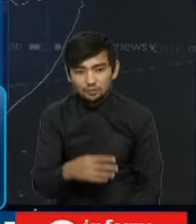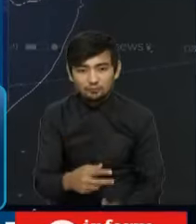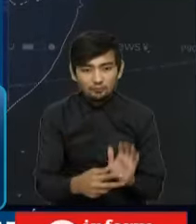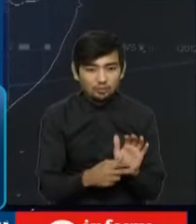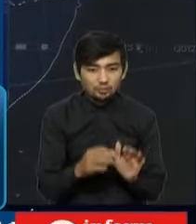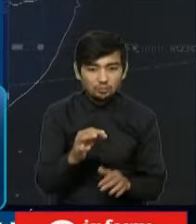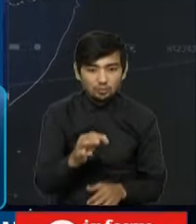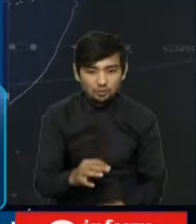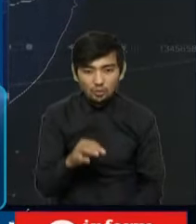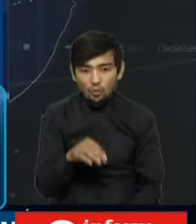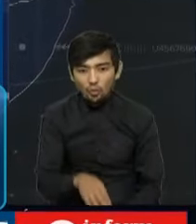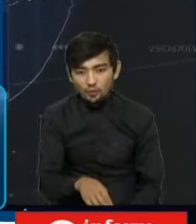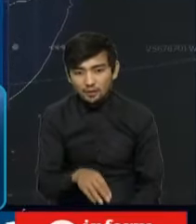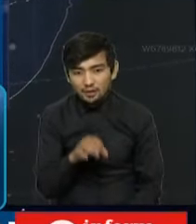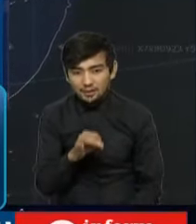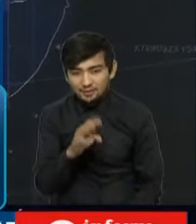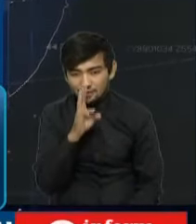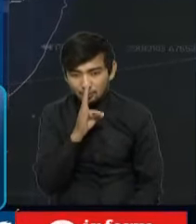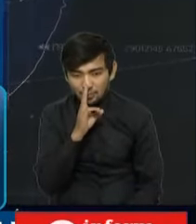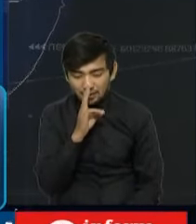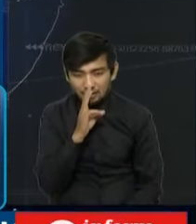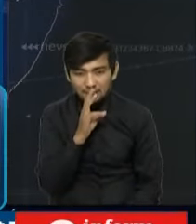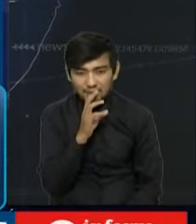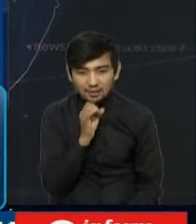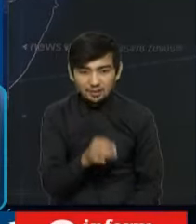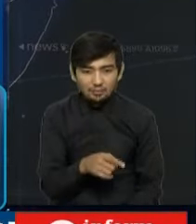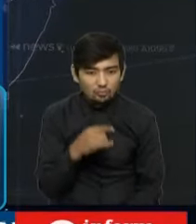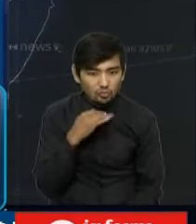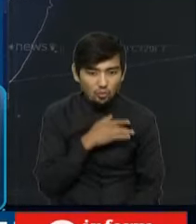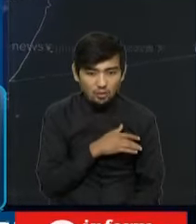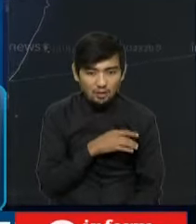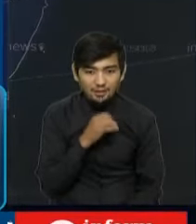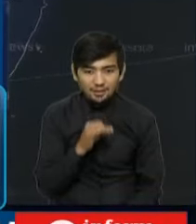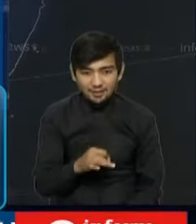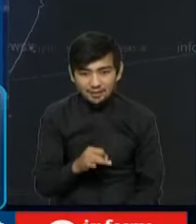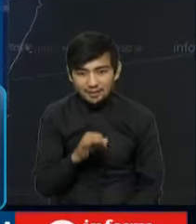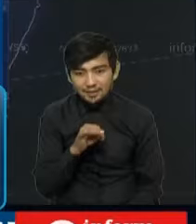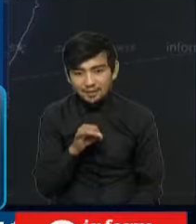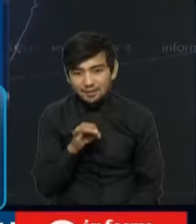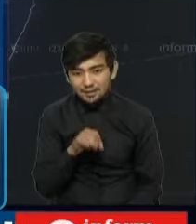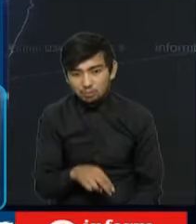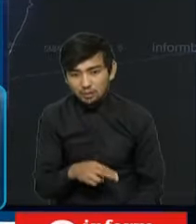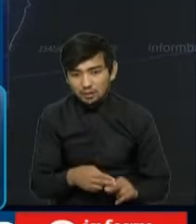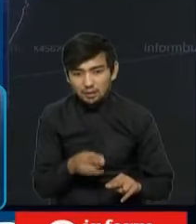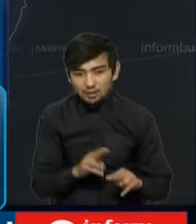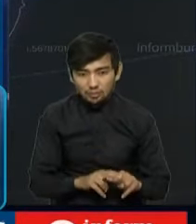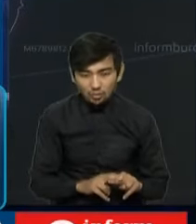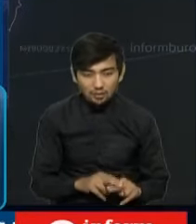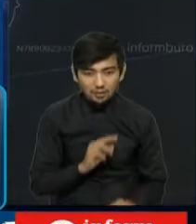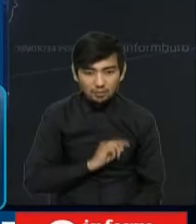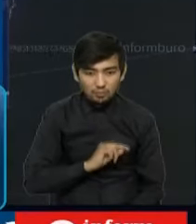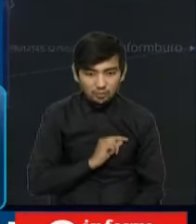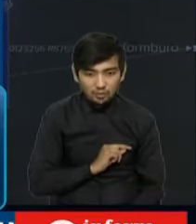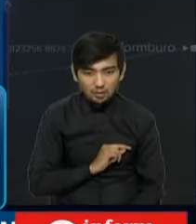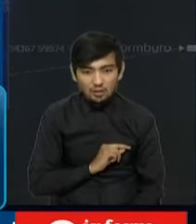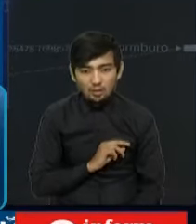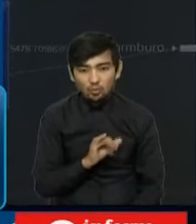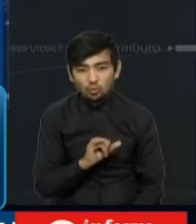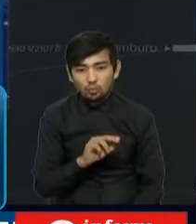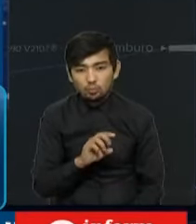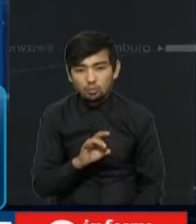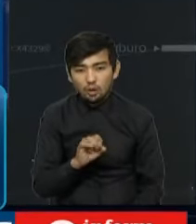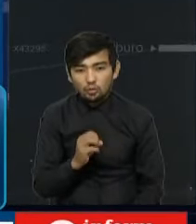45-48% от заработной платы. Это много. И ИП, которые особенно работают на упрощенке, они не